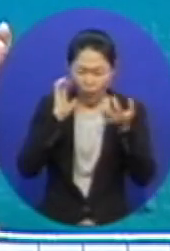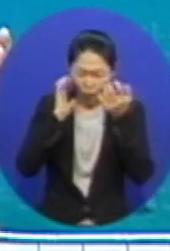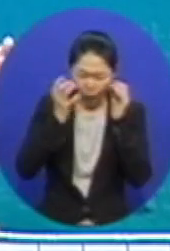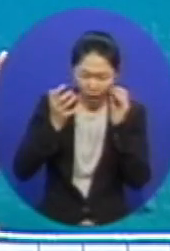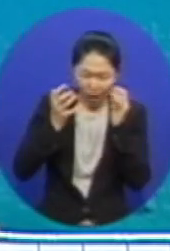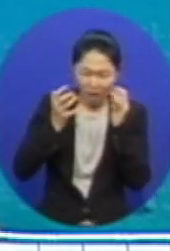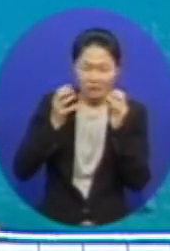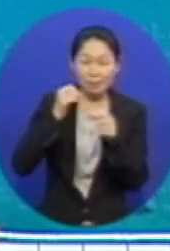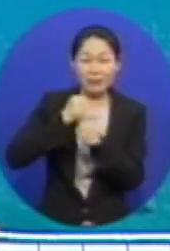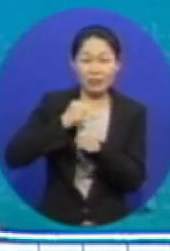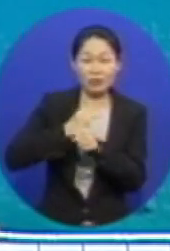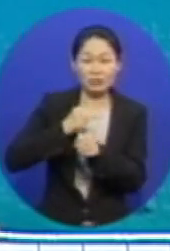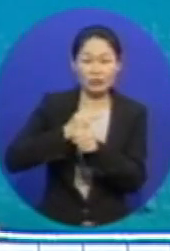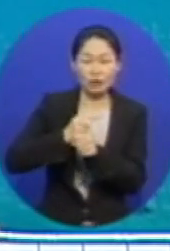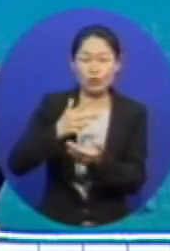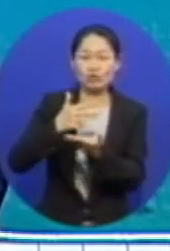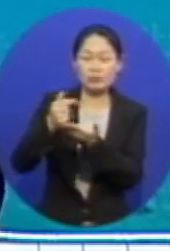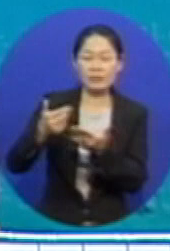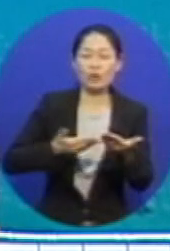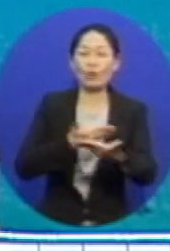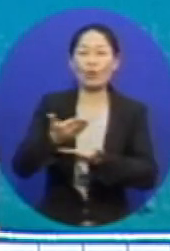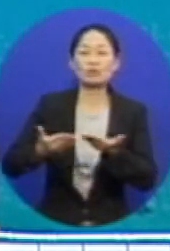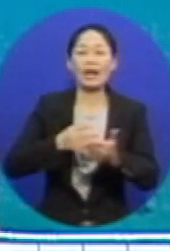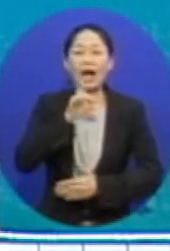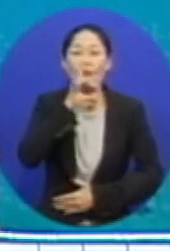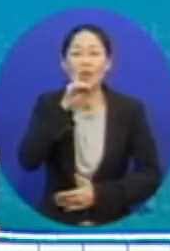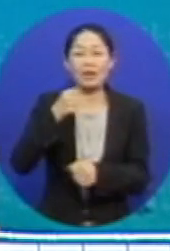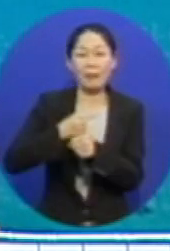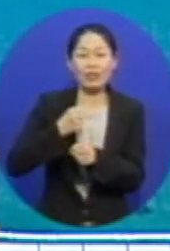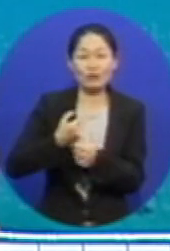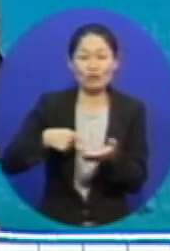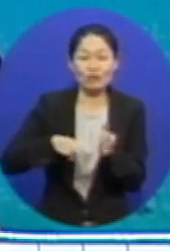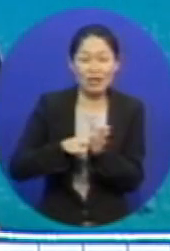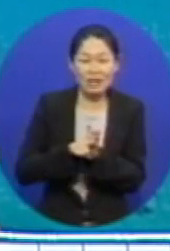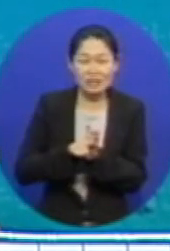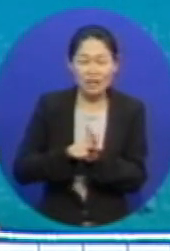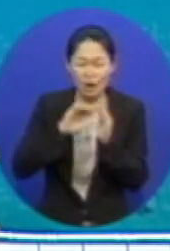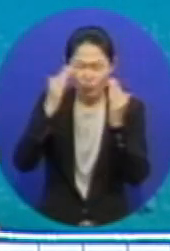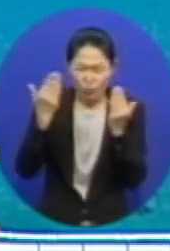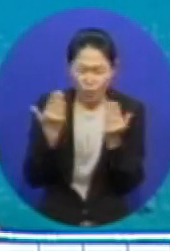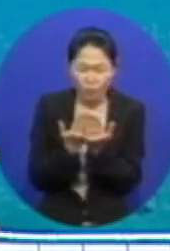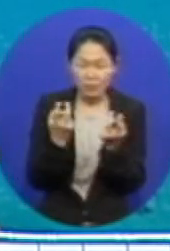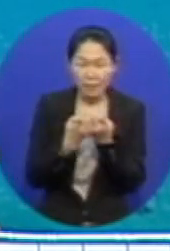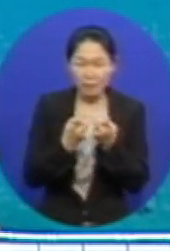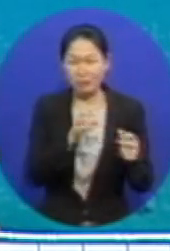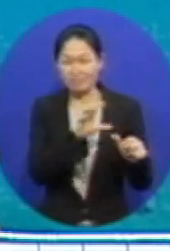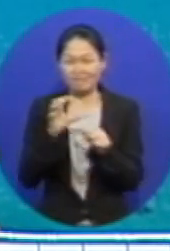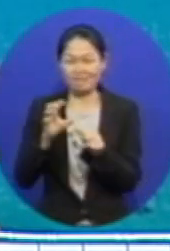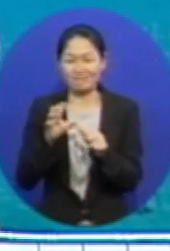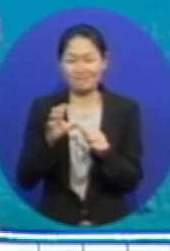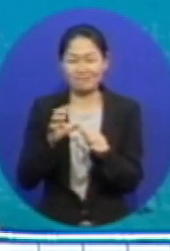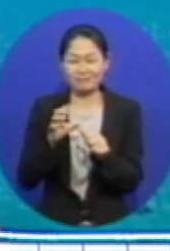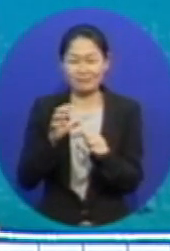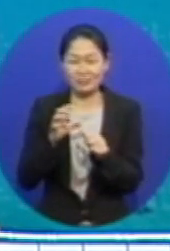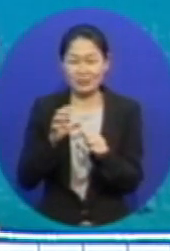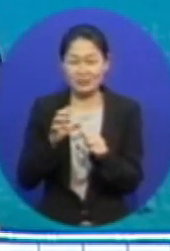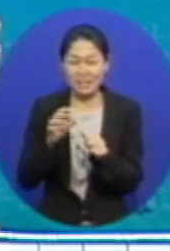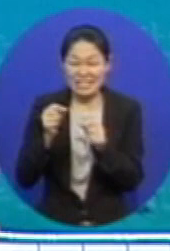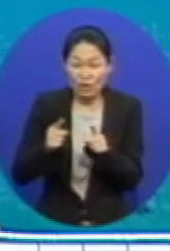시켜서 주님과 교재가 안 되게 만들려고 모든 방법을 다 써요 틈만 보이면